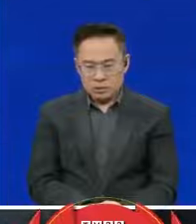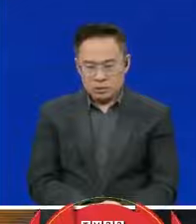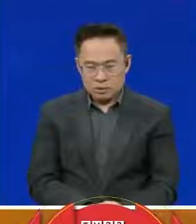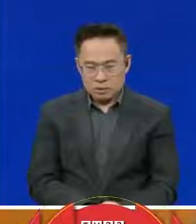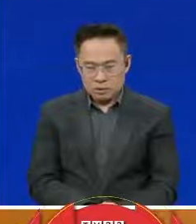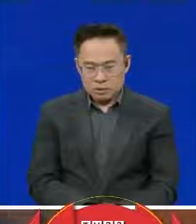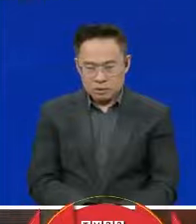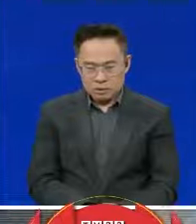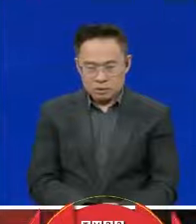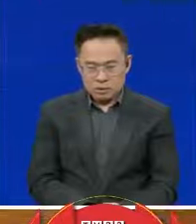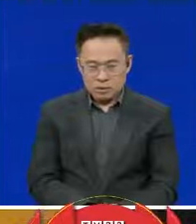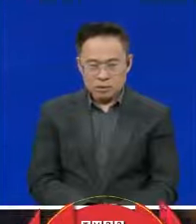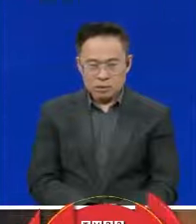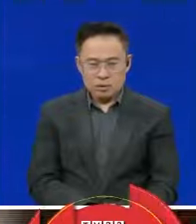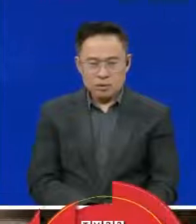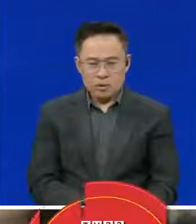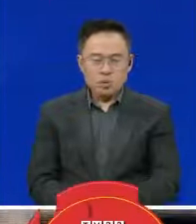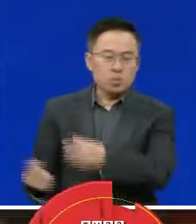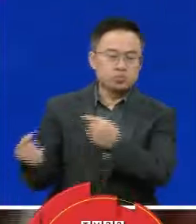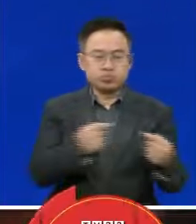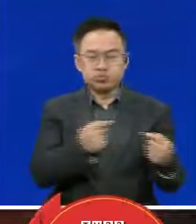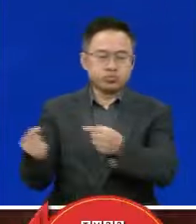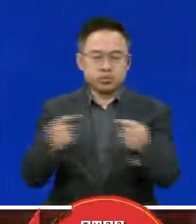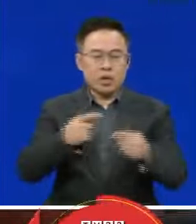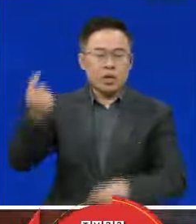รงนี้ก่อนนะเดี๋ยวก็ไปช่วย